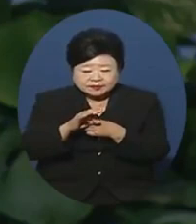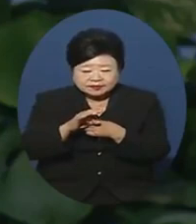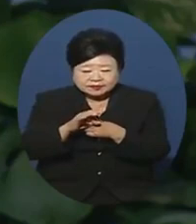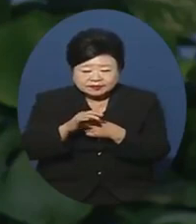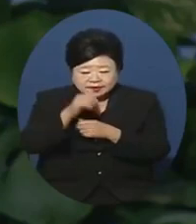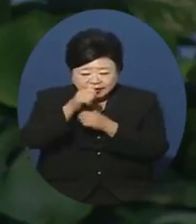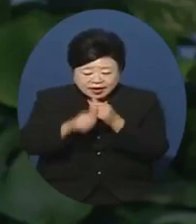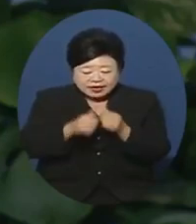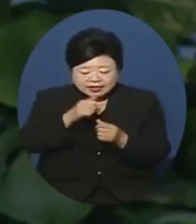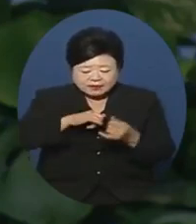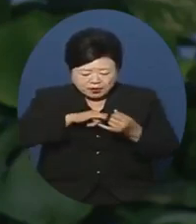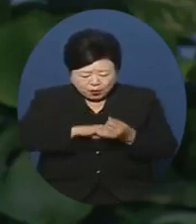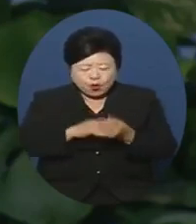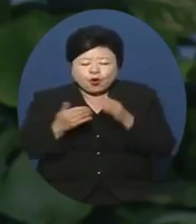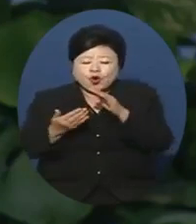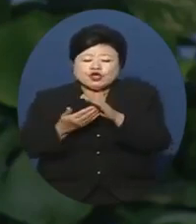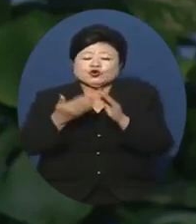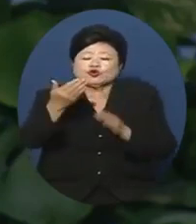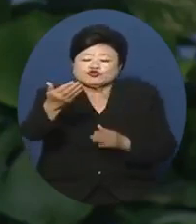하나님이 꼭 이루어 주십니다.